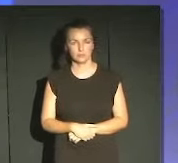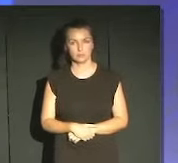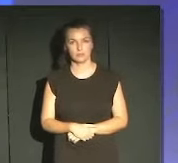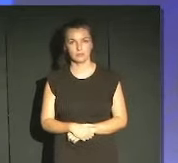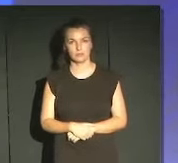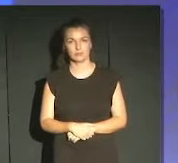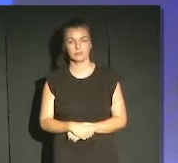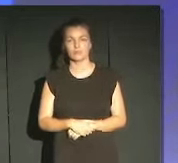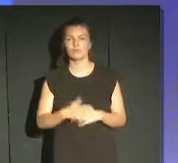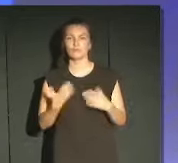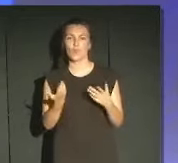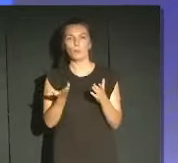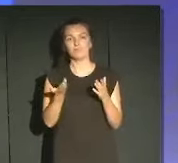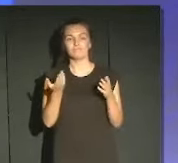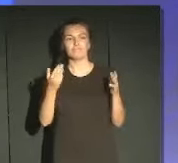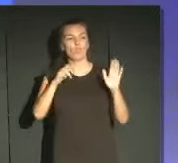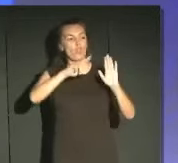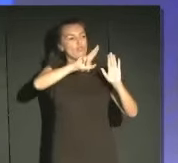devenu la